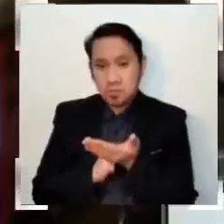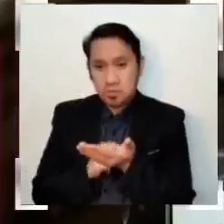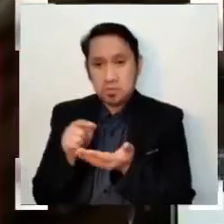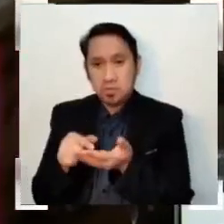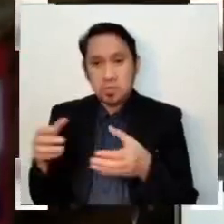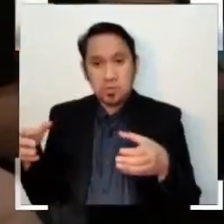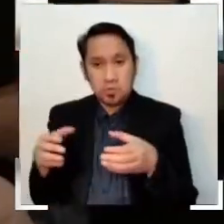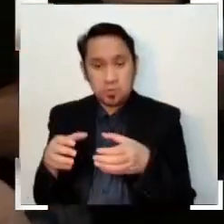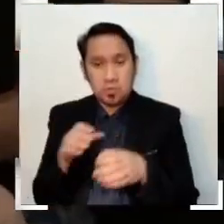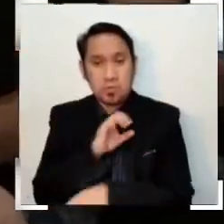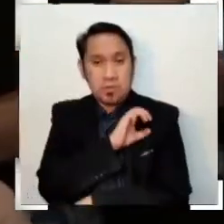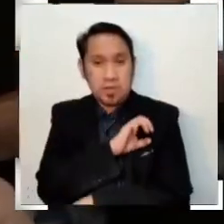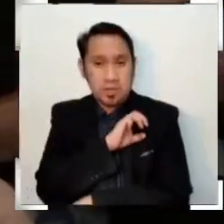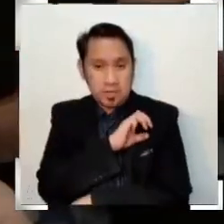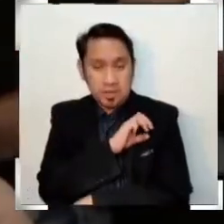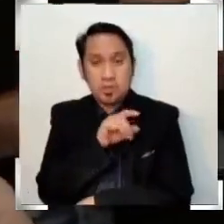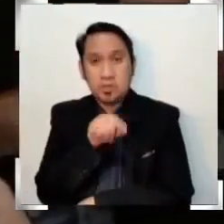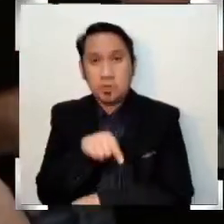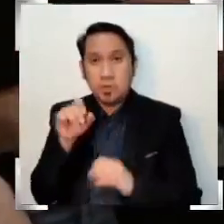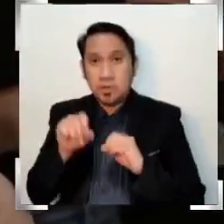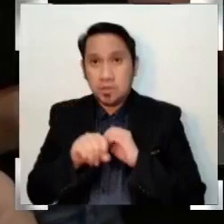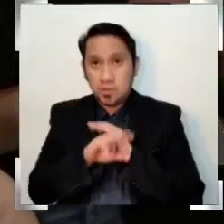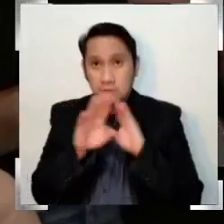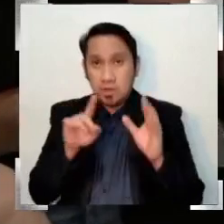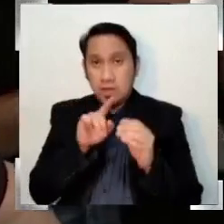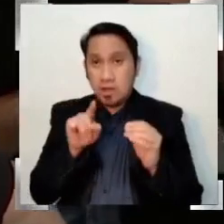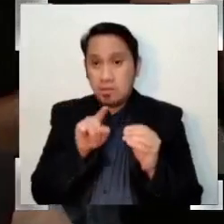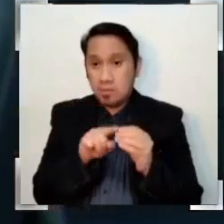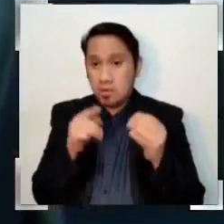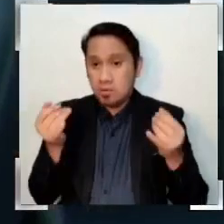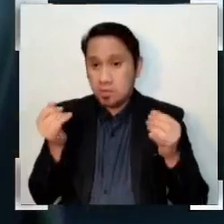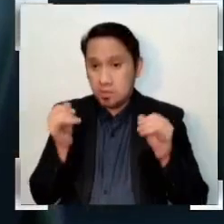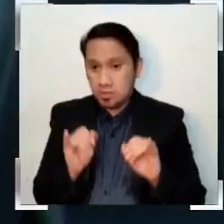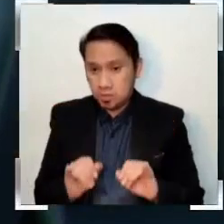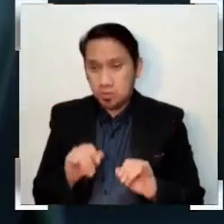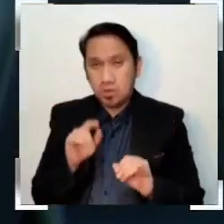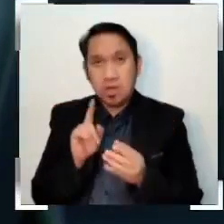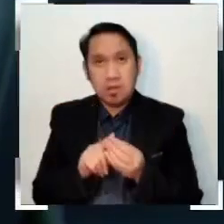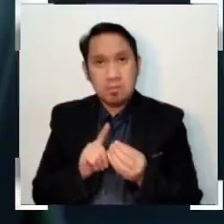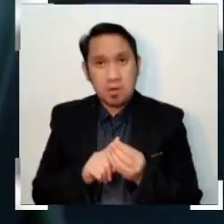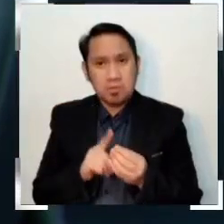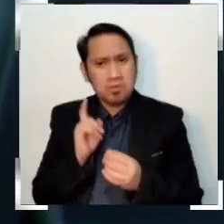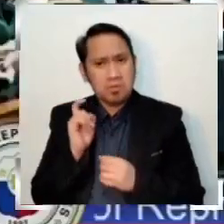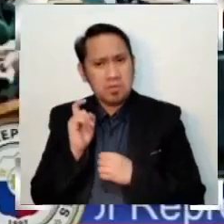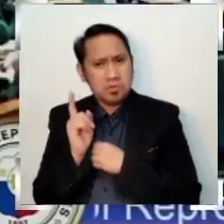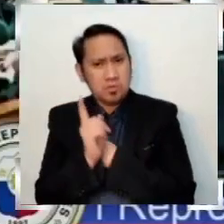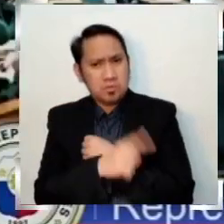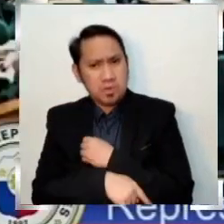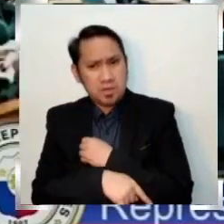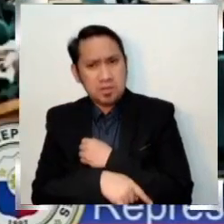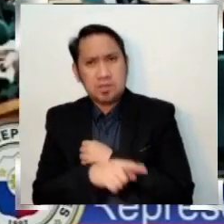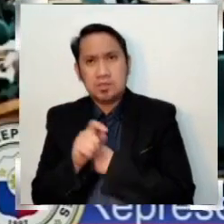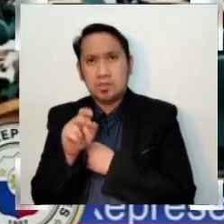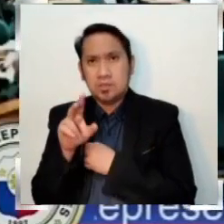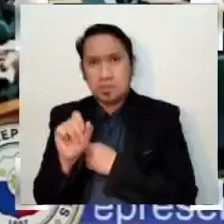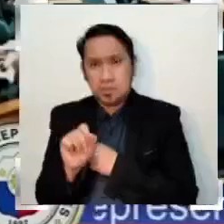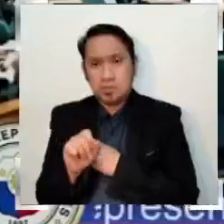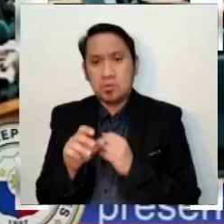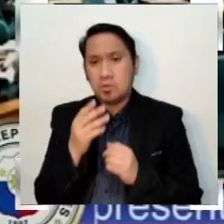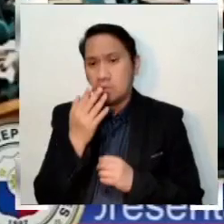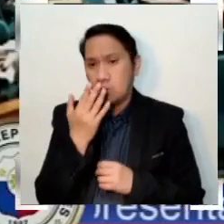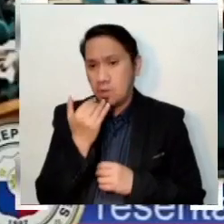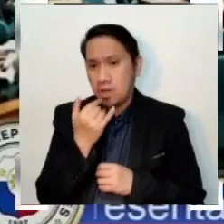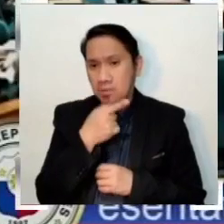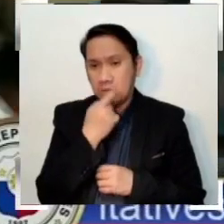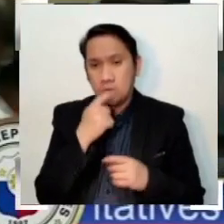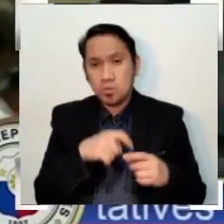para malinawan ang ilang isyu sa pagumadali raw na parusahan si Teves, gaya ng bakit sinuspinde ang